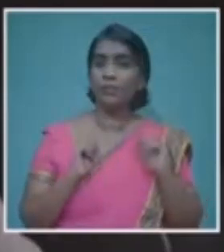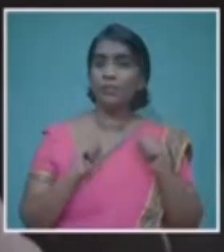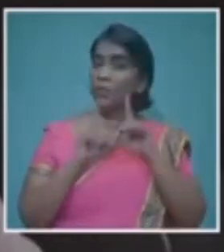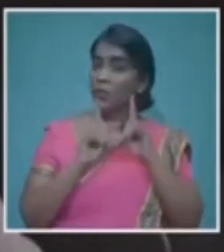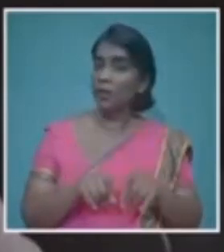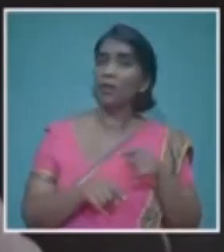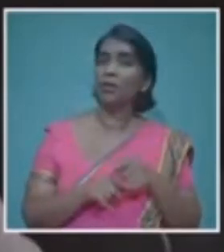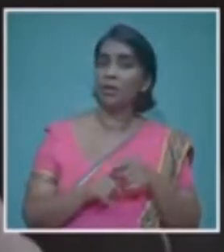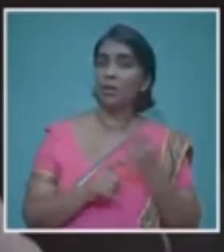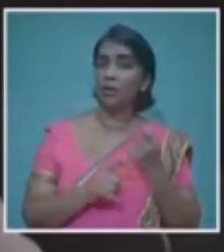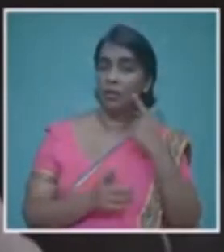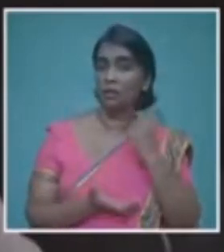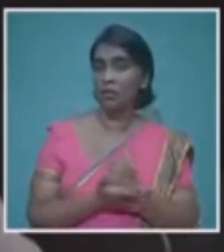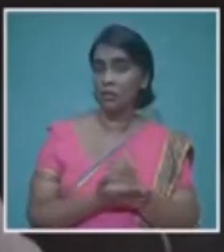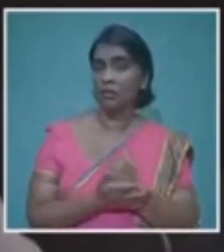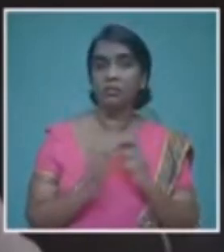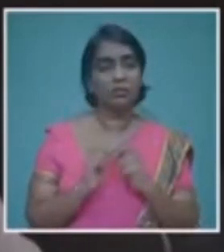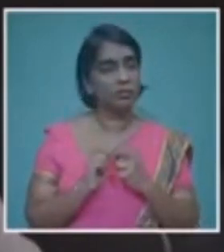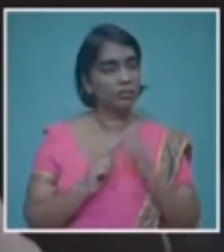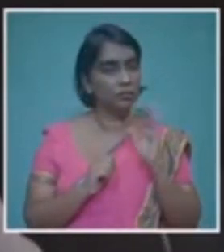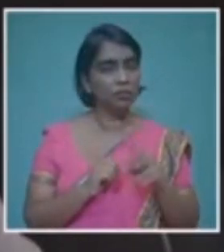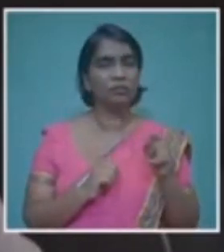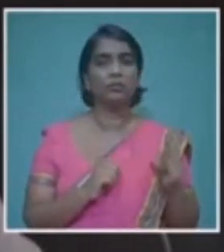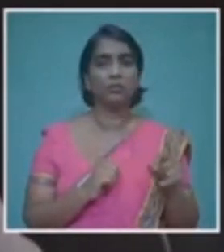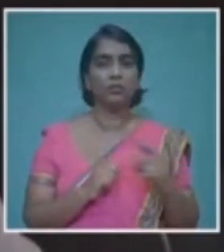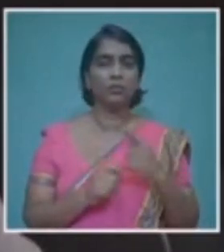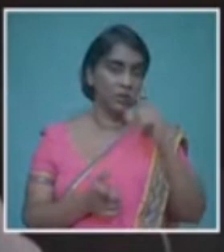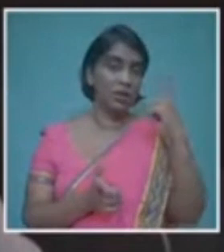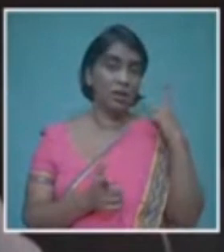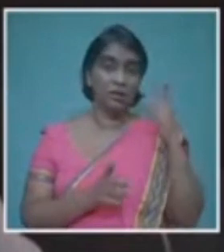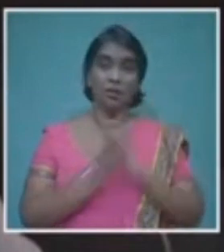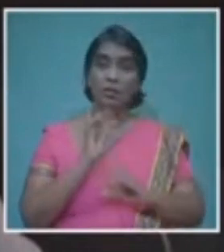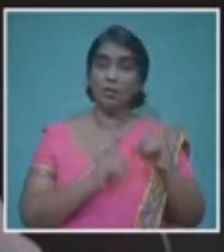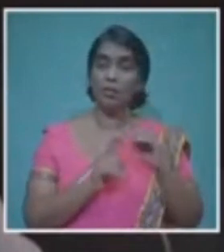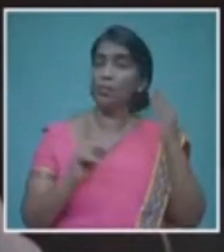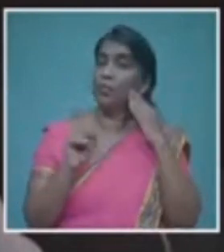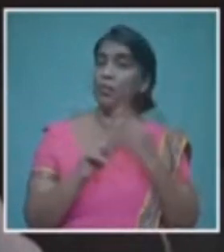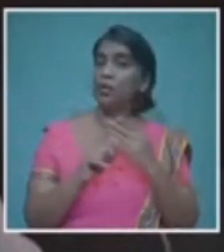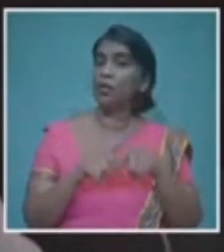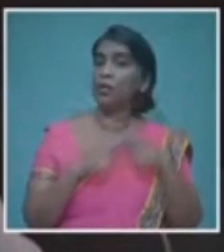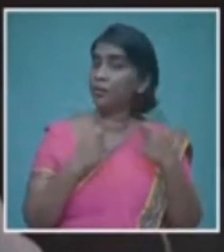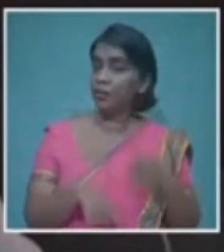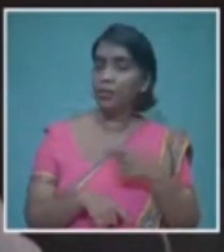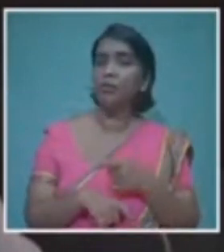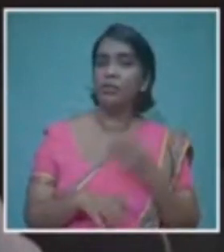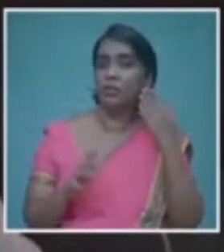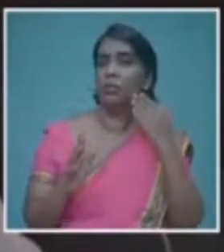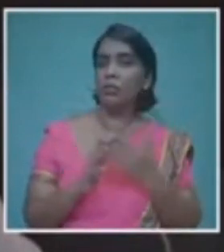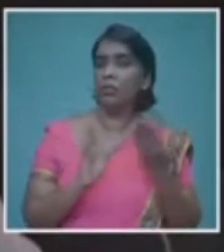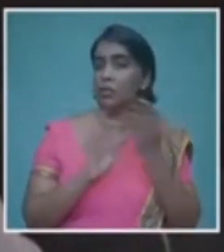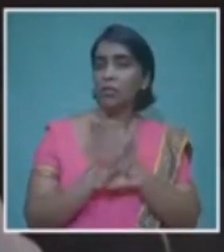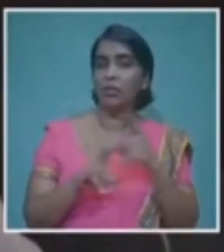मेवेनी आर्थिक अर्बुदया तुला आरक्षक अमात्यांश पिरीपंद व्यदम ज्ञान